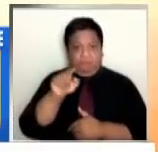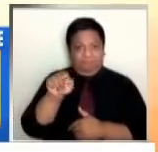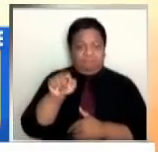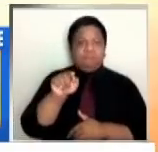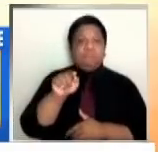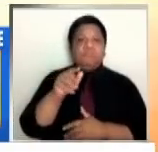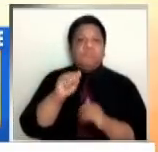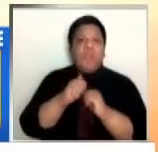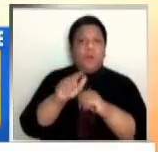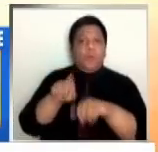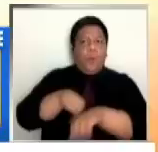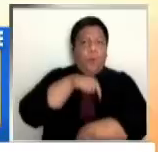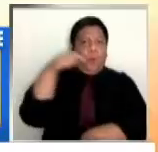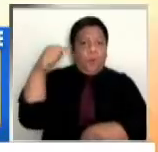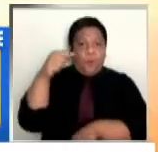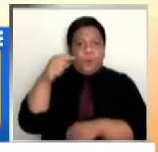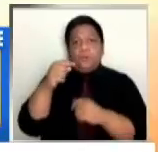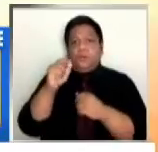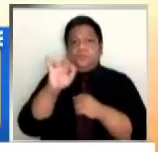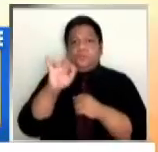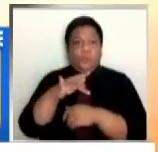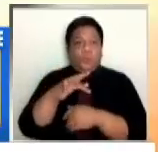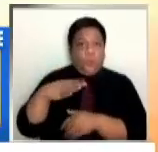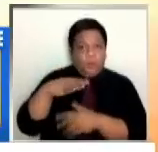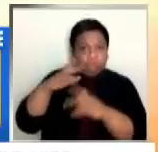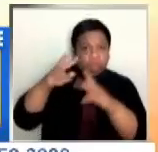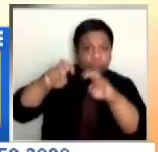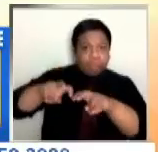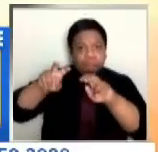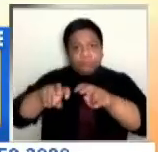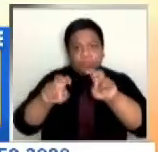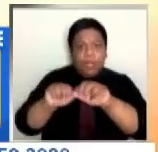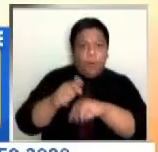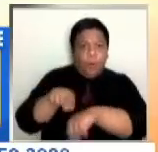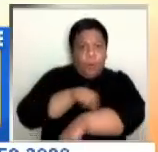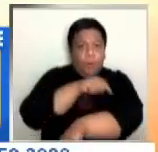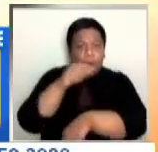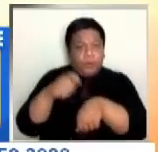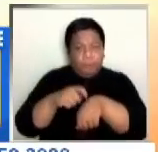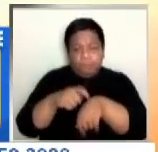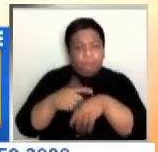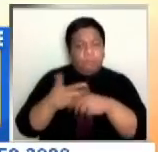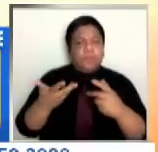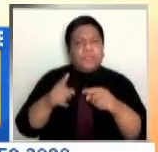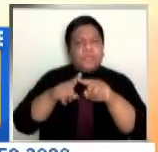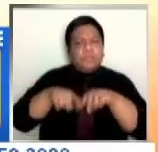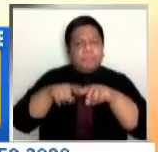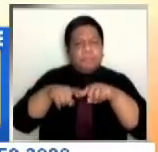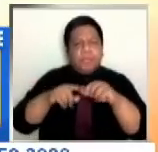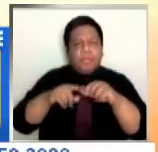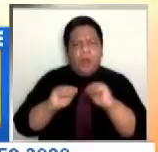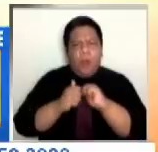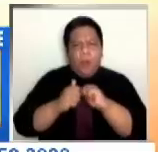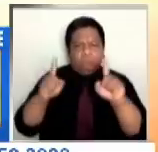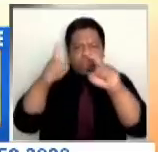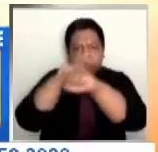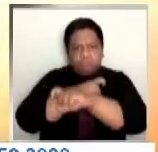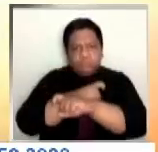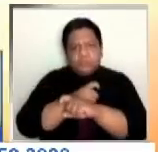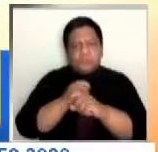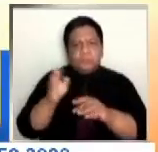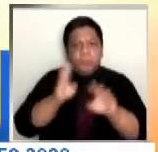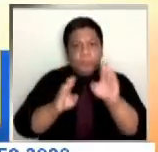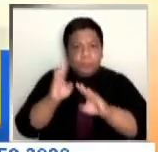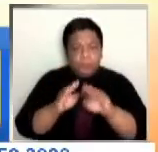identify, investigate and pag-identify, no? Depende ito sa complexity ng kaso. We have to